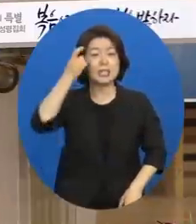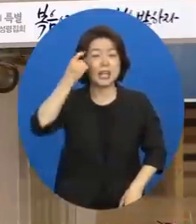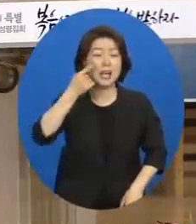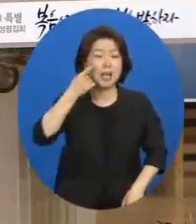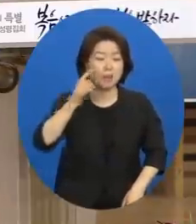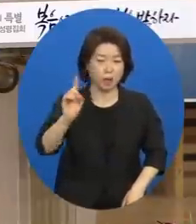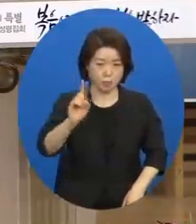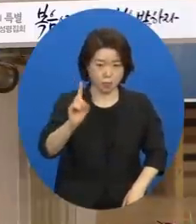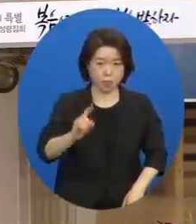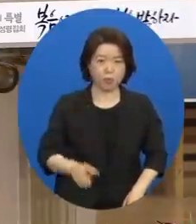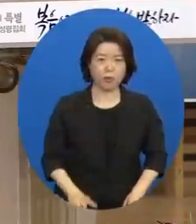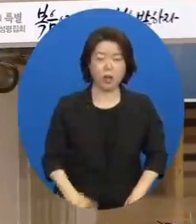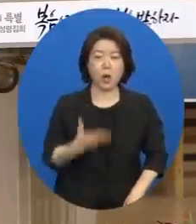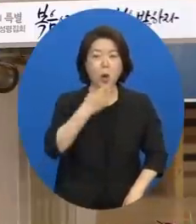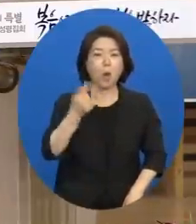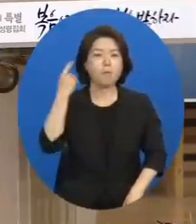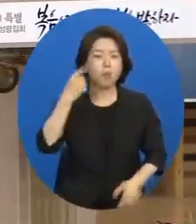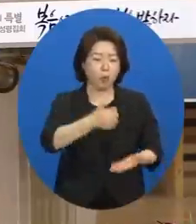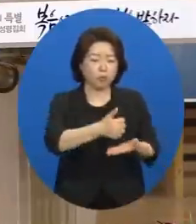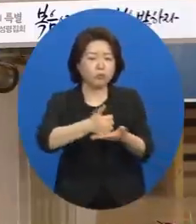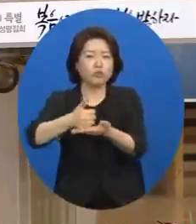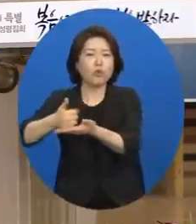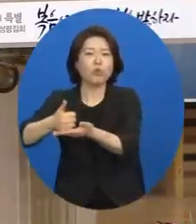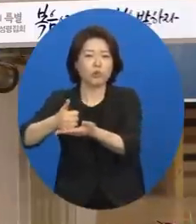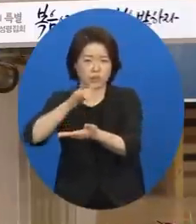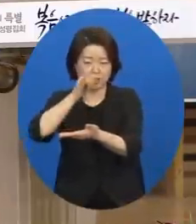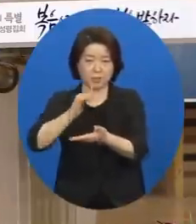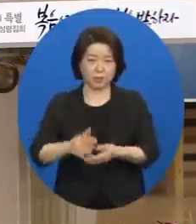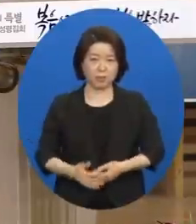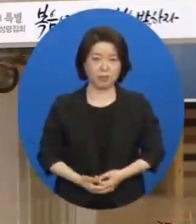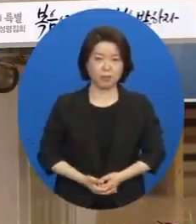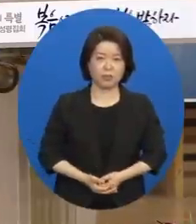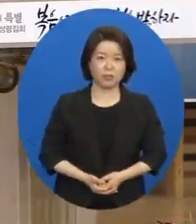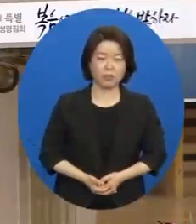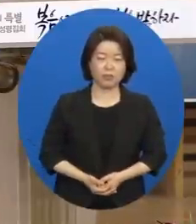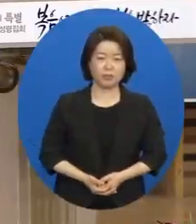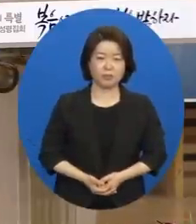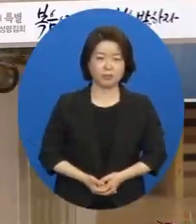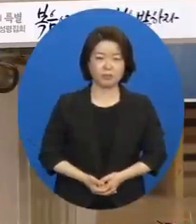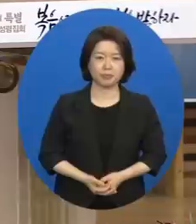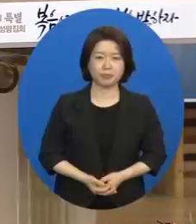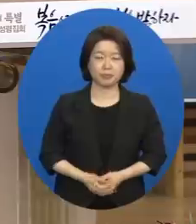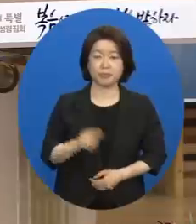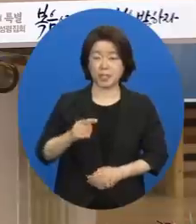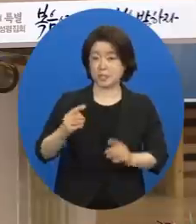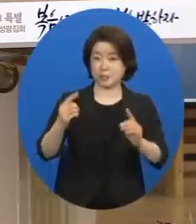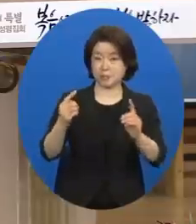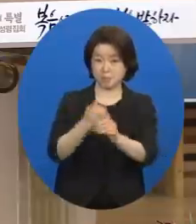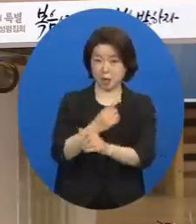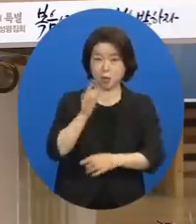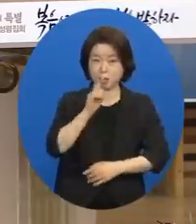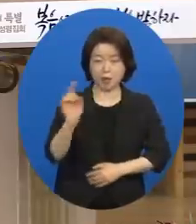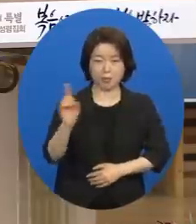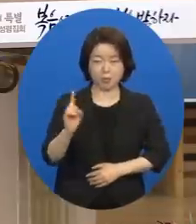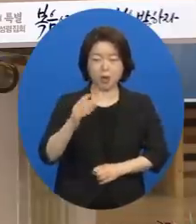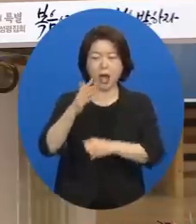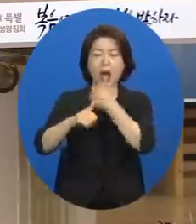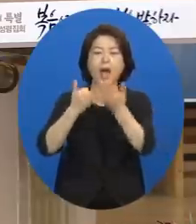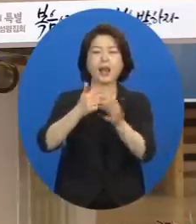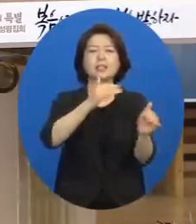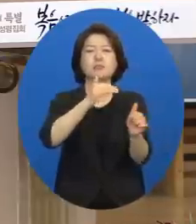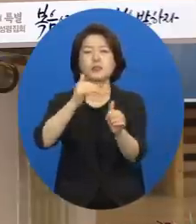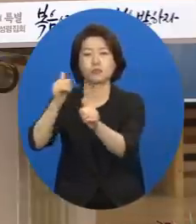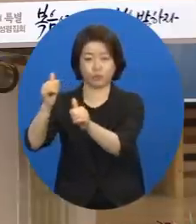것은 복음의 초대입니다. 복음의 초청. 이걸 달리 말하면 하나님의 부르심이라고 말할